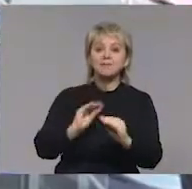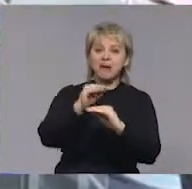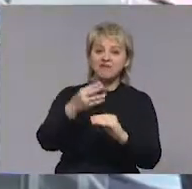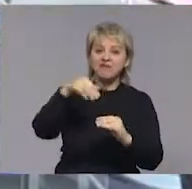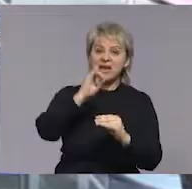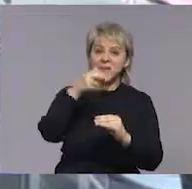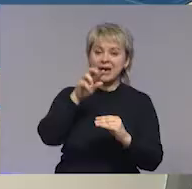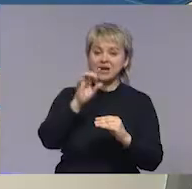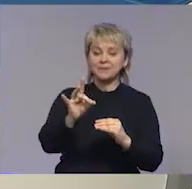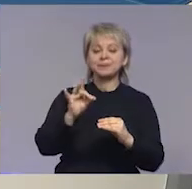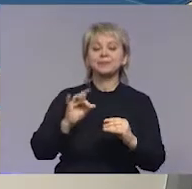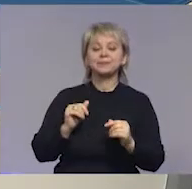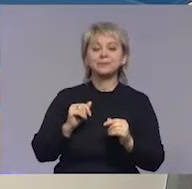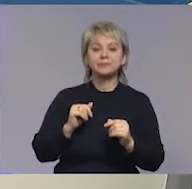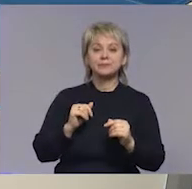Viber.